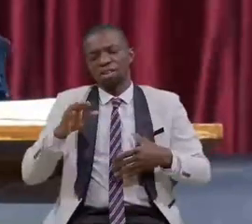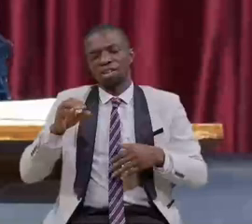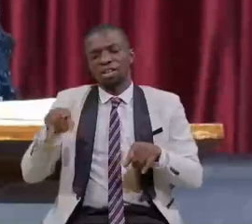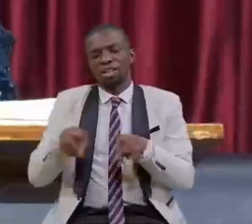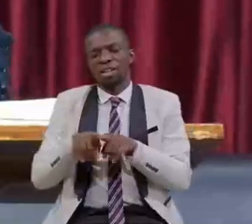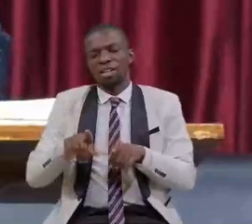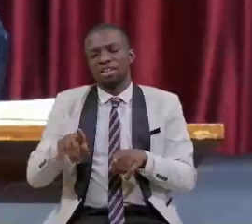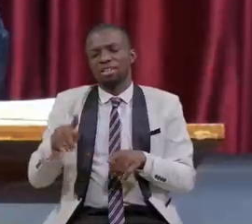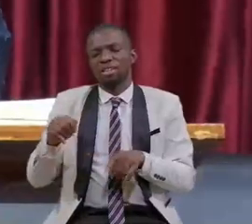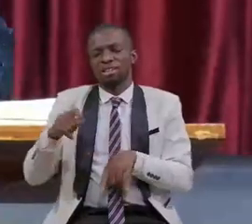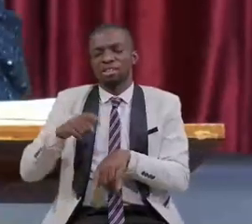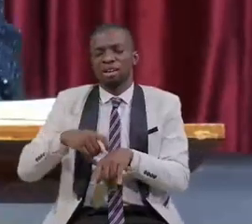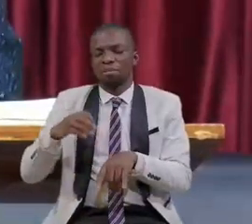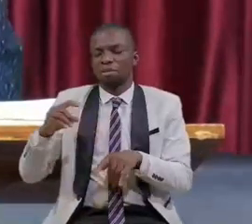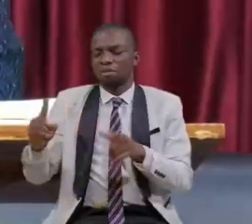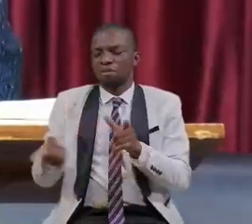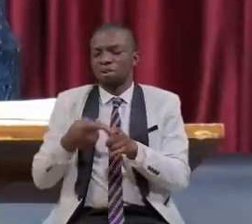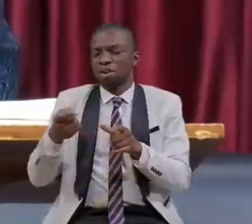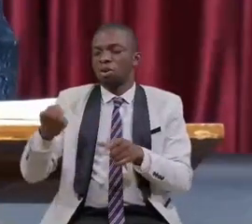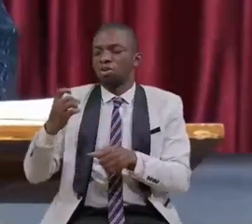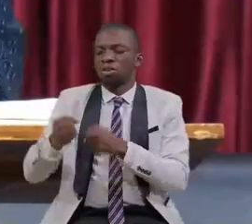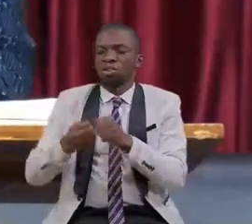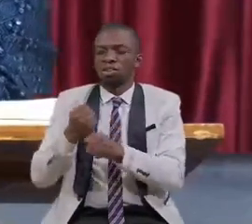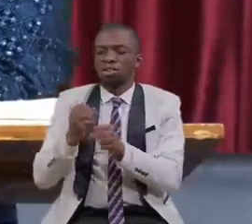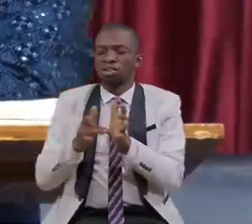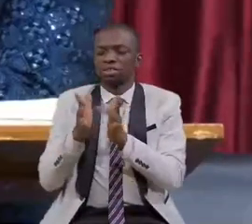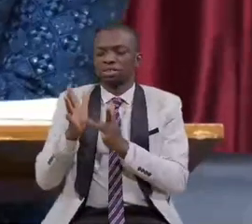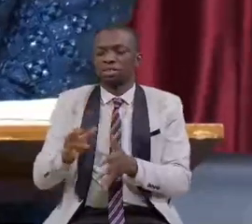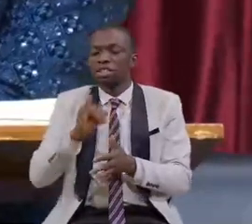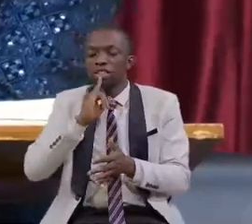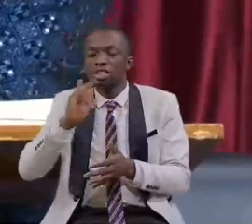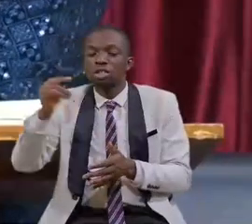Notre Dieu aujourd'hui est-il plus faible qu'à l'époque-là?